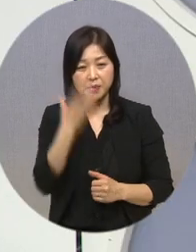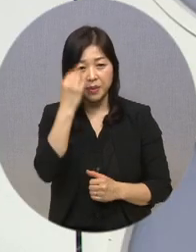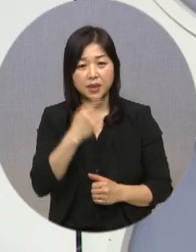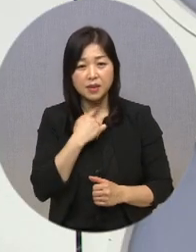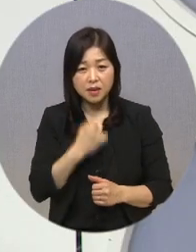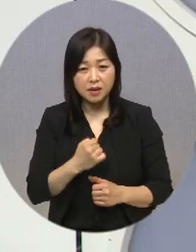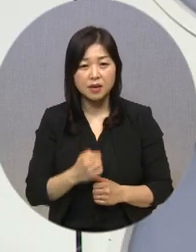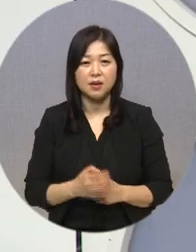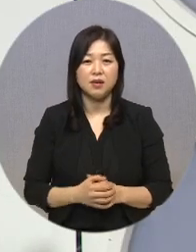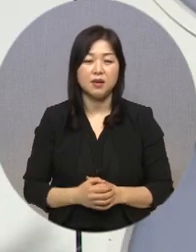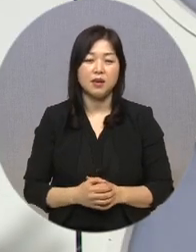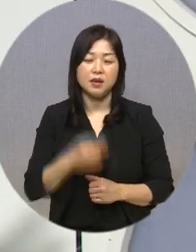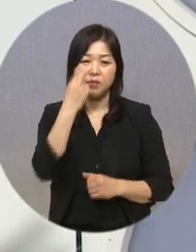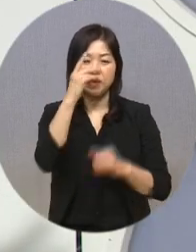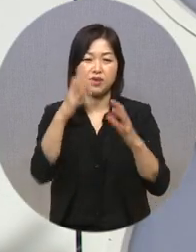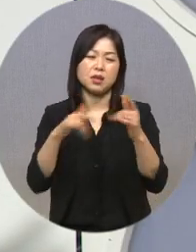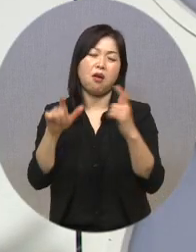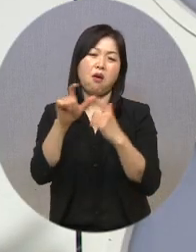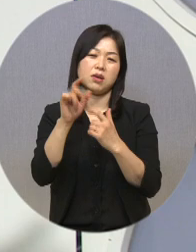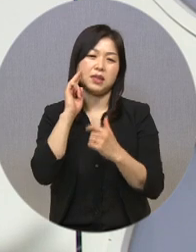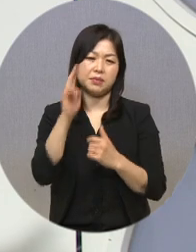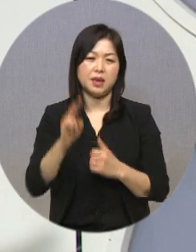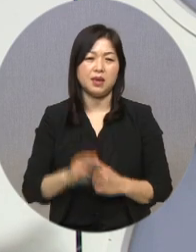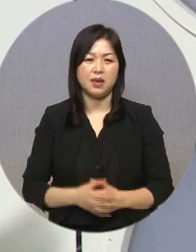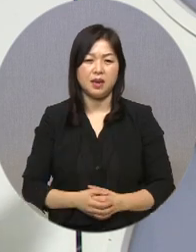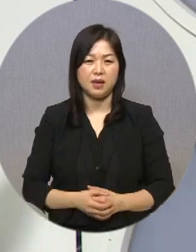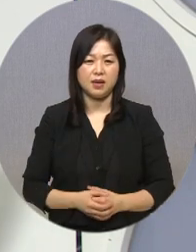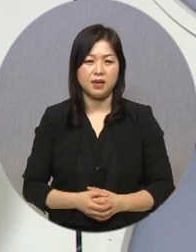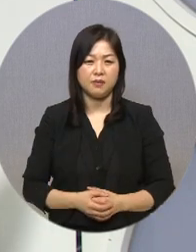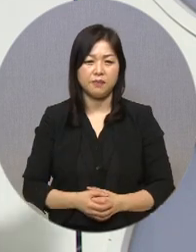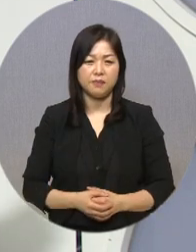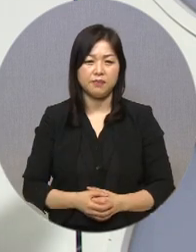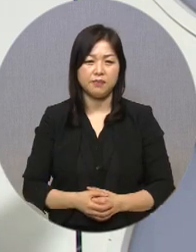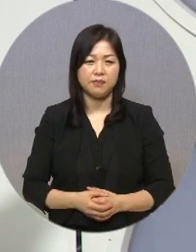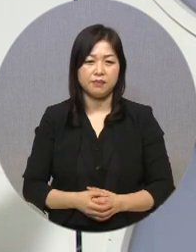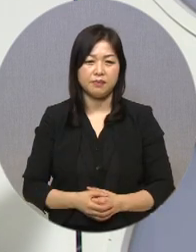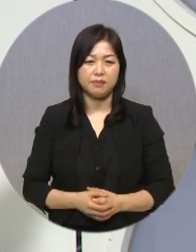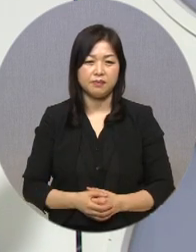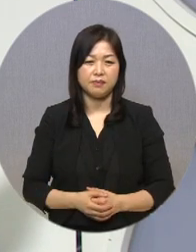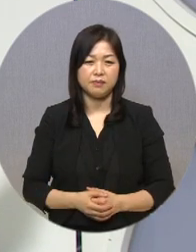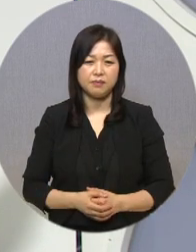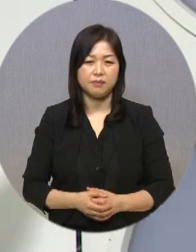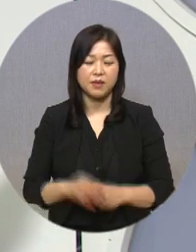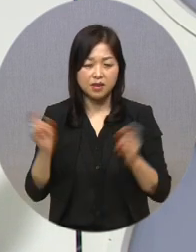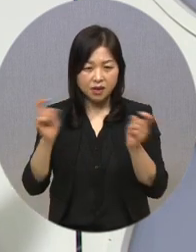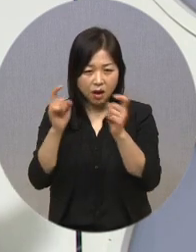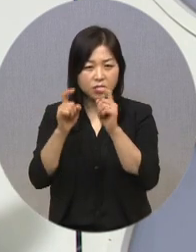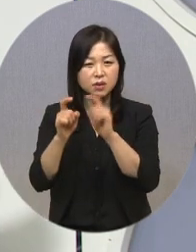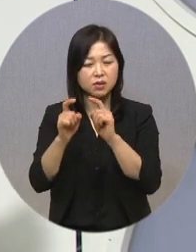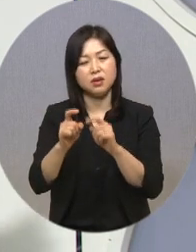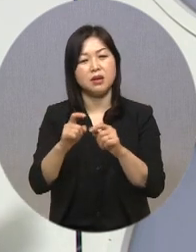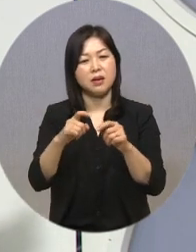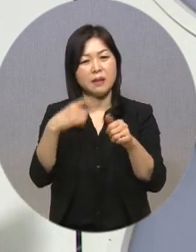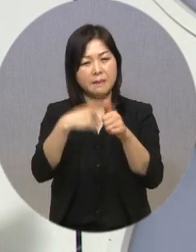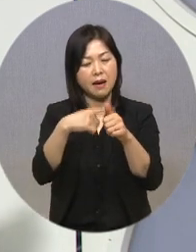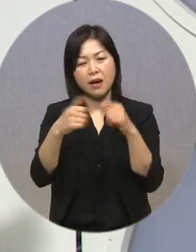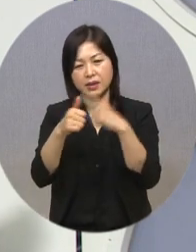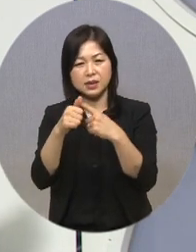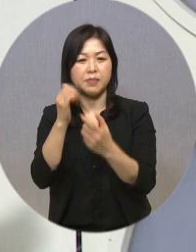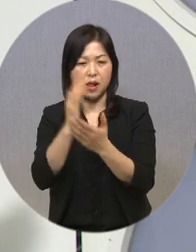아이고 미국이 더 하면 더 하지 제기를 그러니까 이걸 싸운 거를 말이야 나무라지 말고